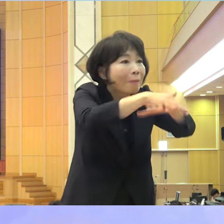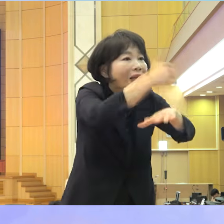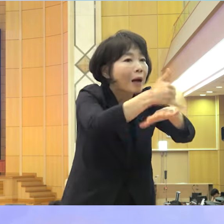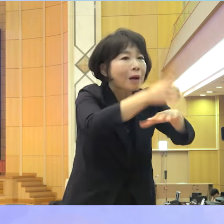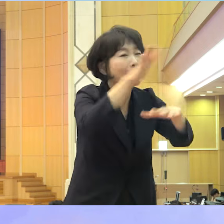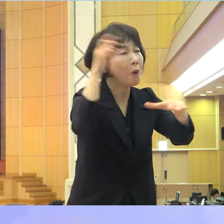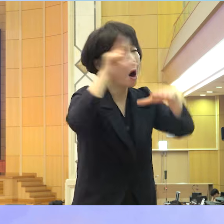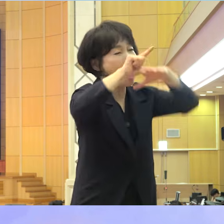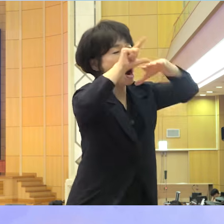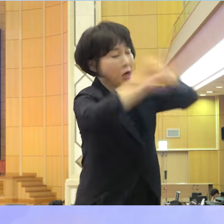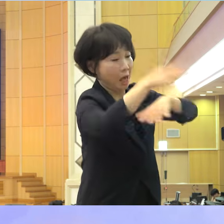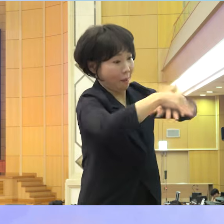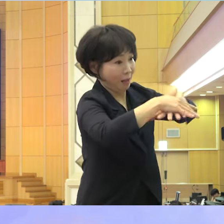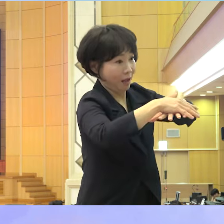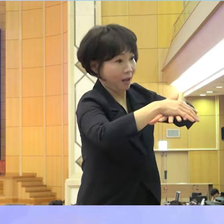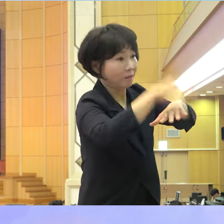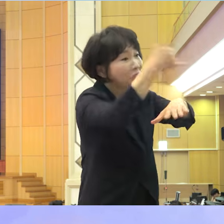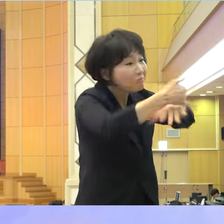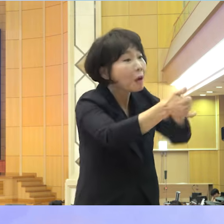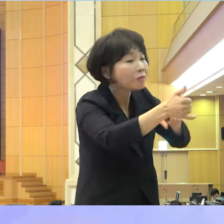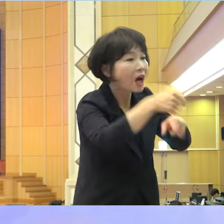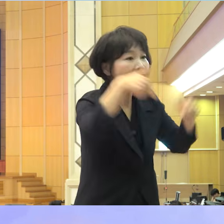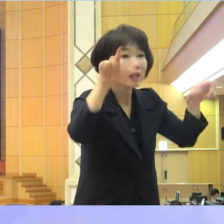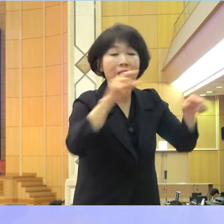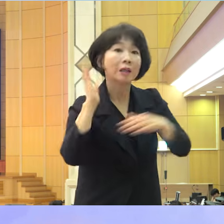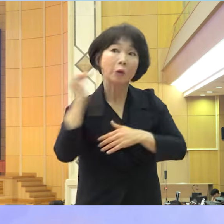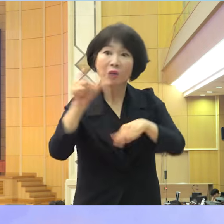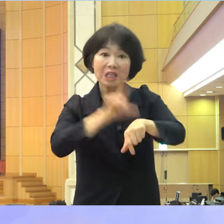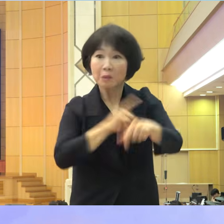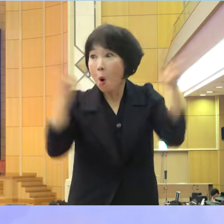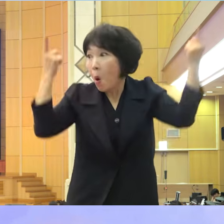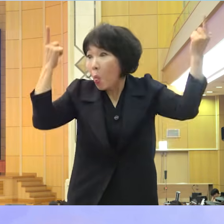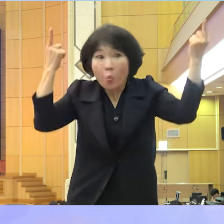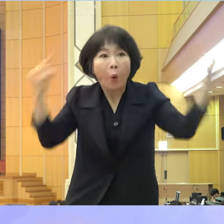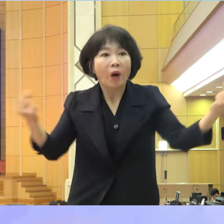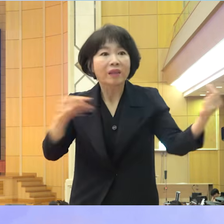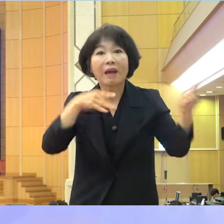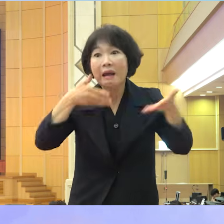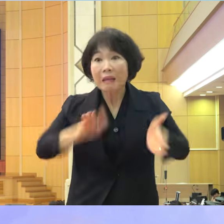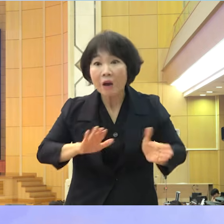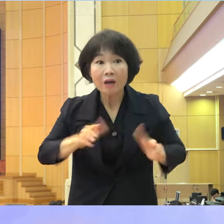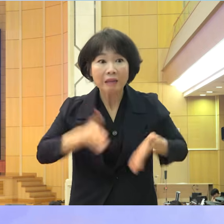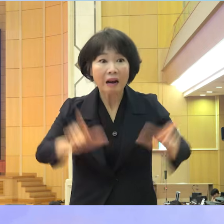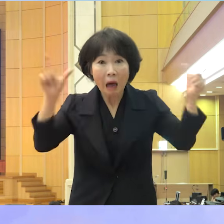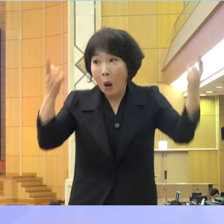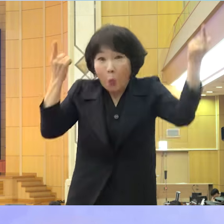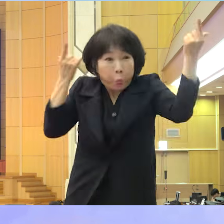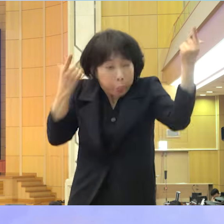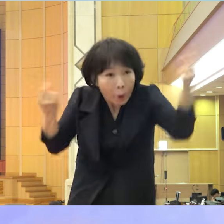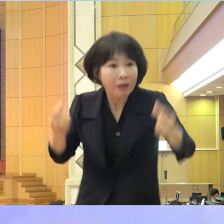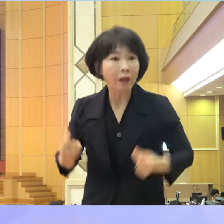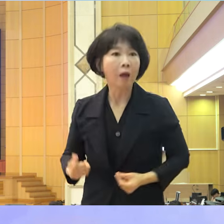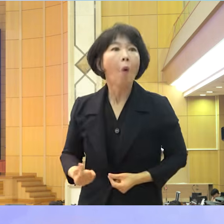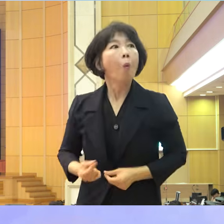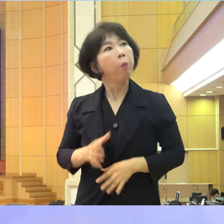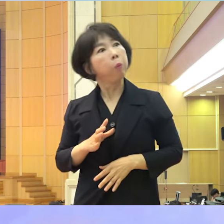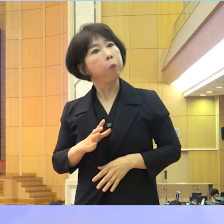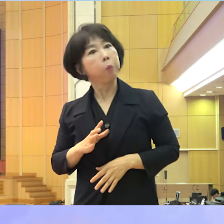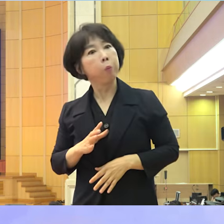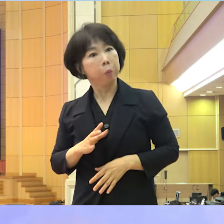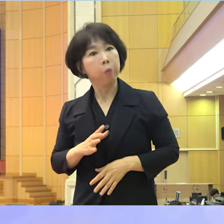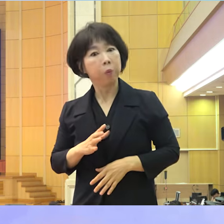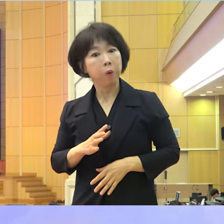김영삼 생년월일, 대통령과 농사꾼하고 한문도 틀리지 않고